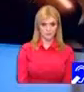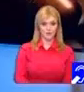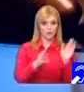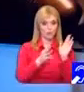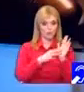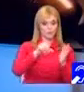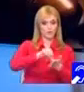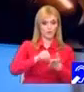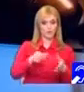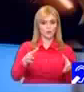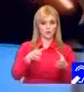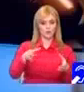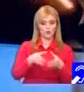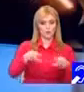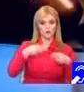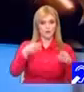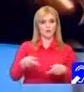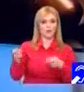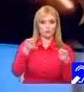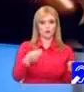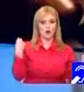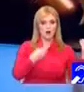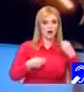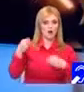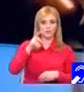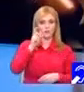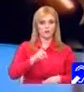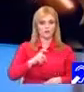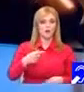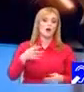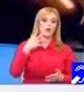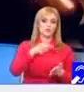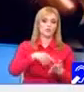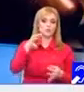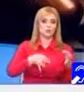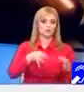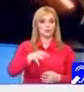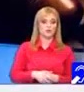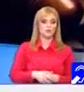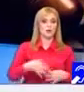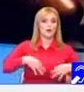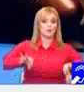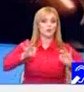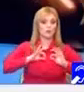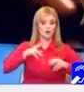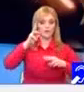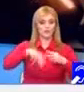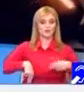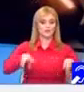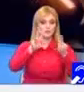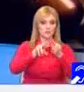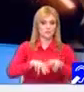Opt membri ai unei grupări criminale care aduceau ilegal haine din Ucraina vor ajunge în fața judecătorilor. Procuratura a finalizat